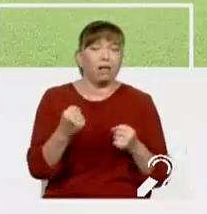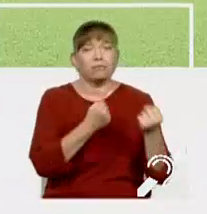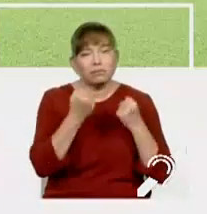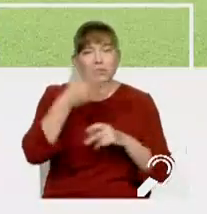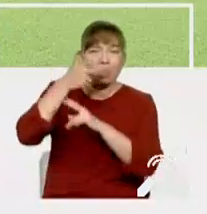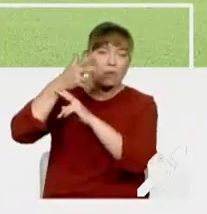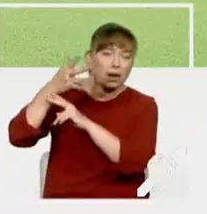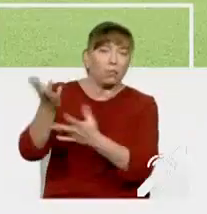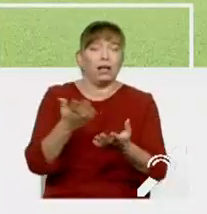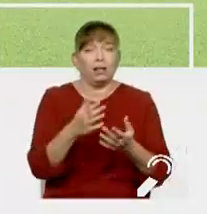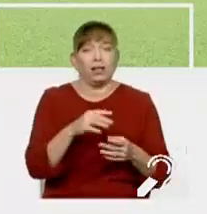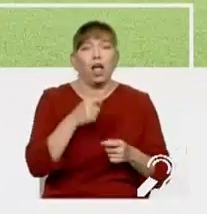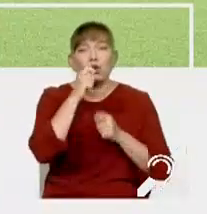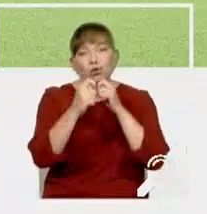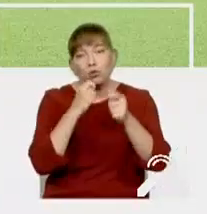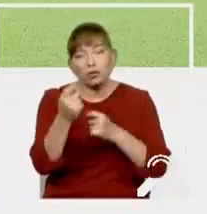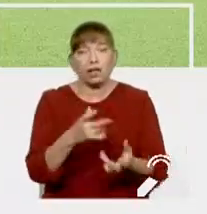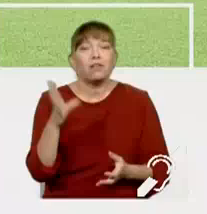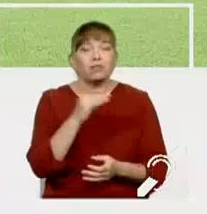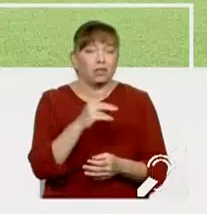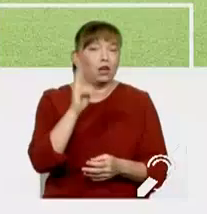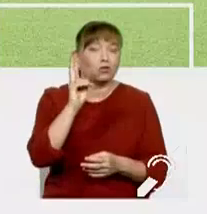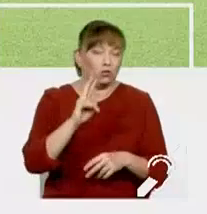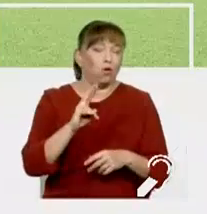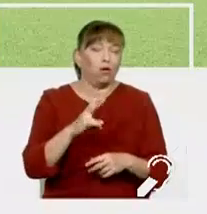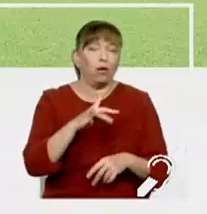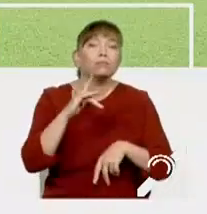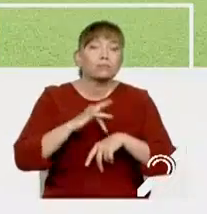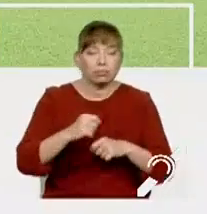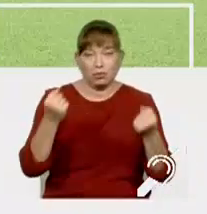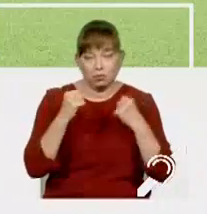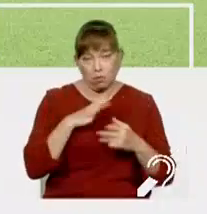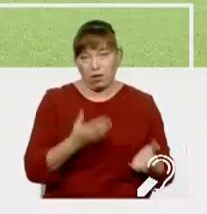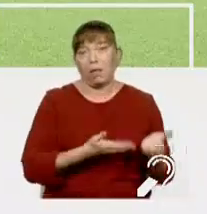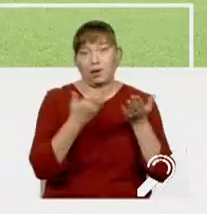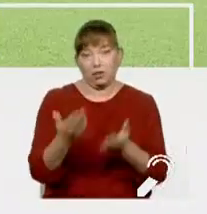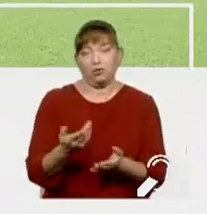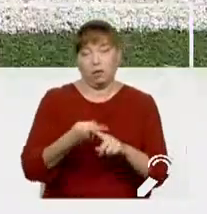cameraman, reporteri, toată lumea care practică acest frumos sport a fost invitată